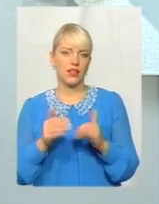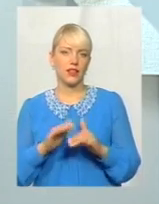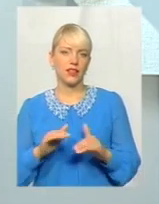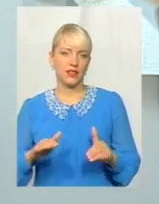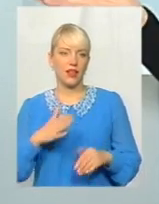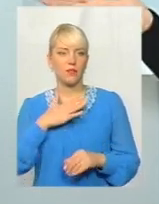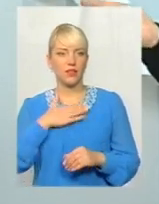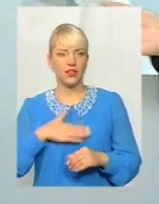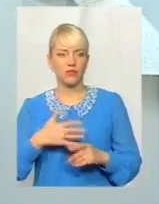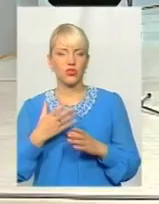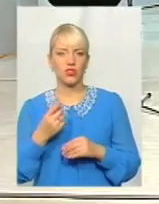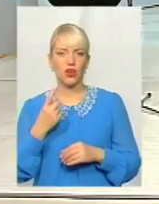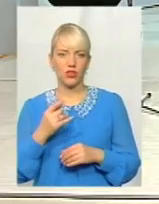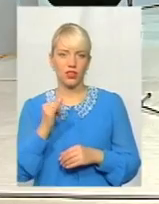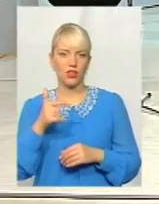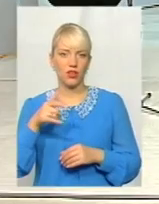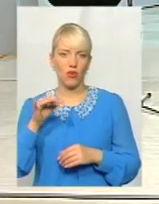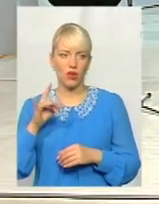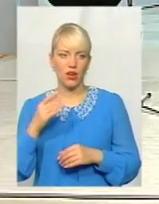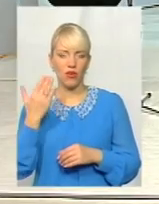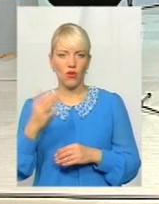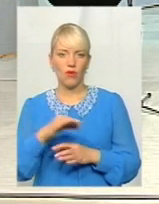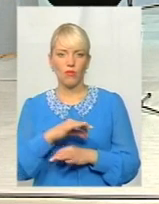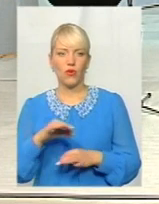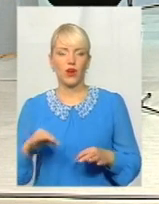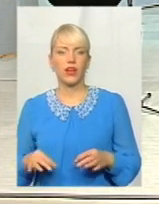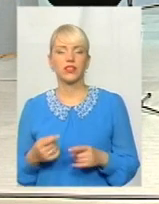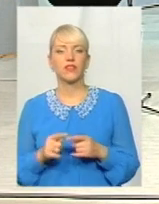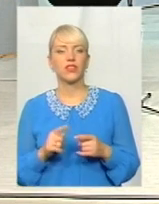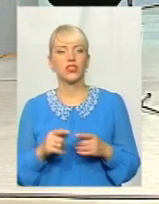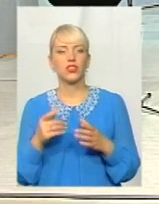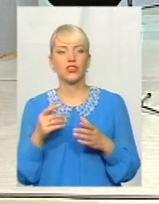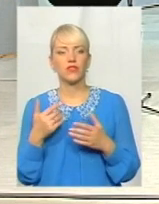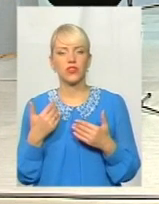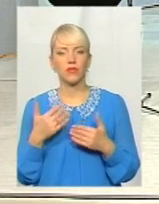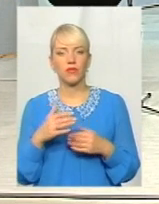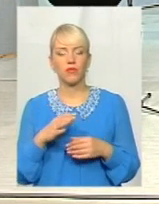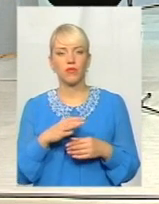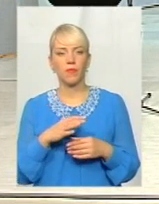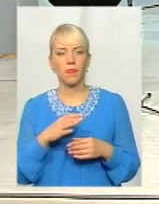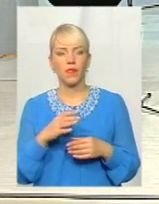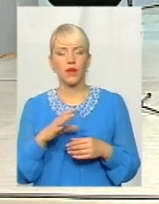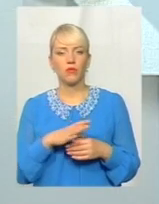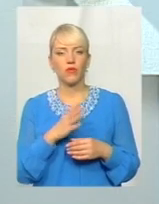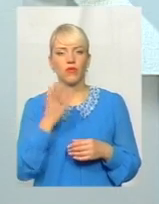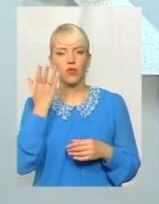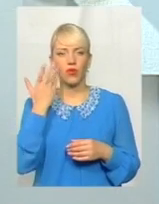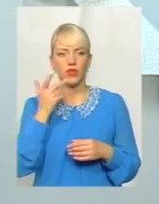Ще одним це пана Ігоря проєкт. Він ще не тоді вже, коли ми відбирали, а ще коли тільки присилали їх,